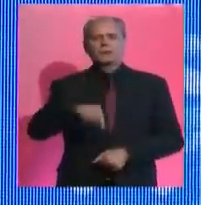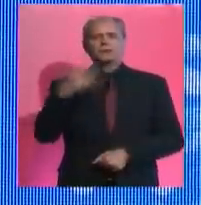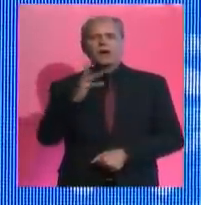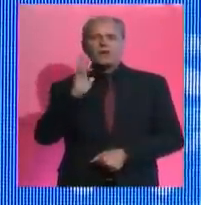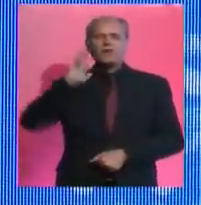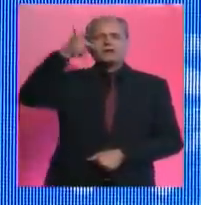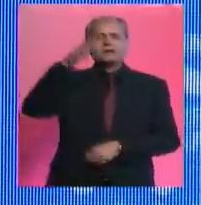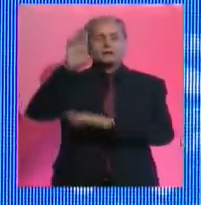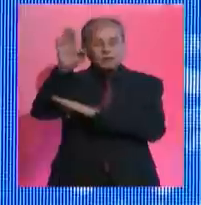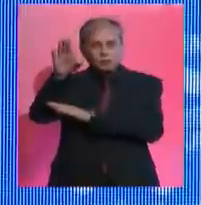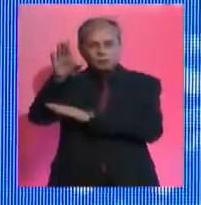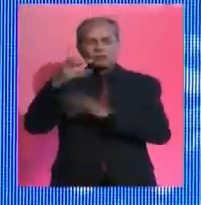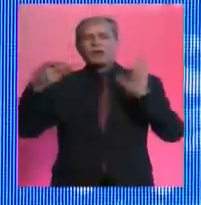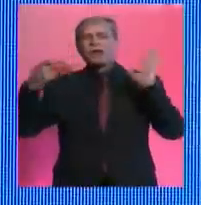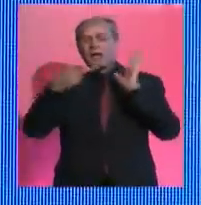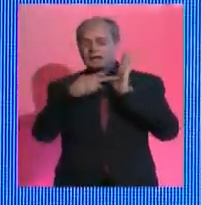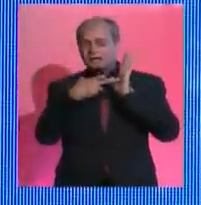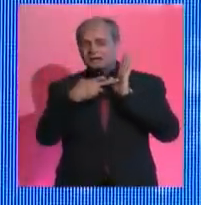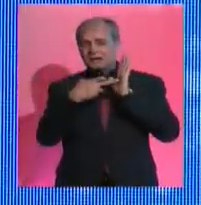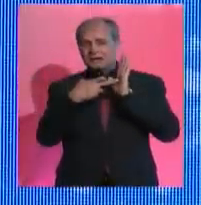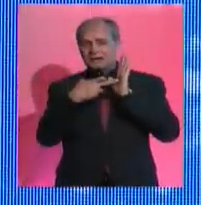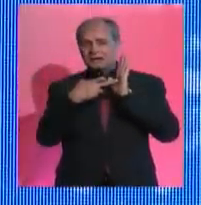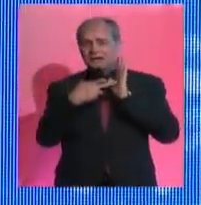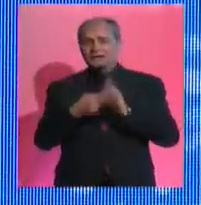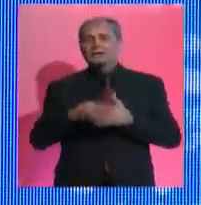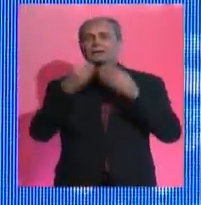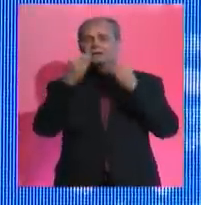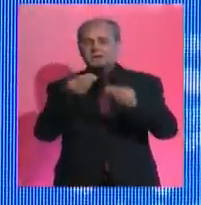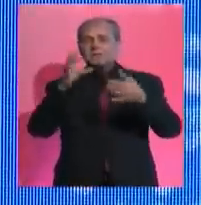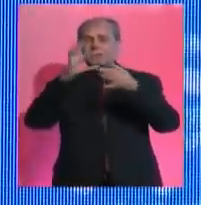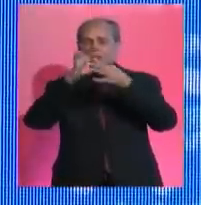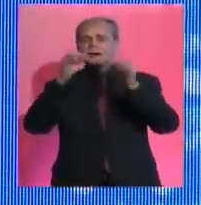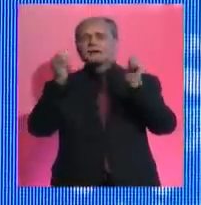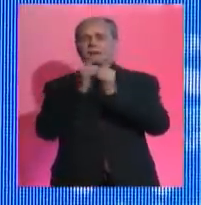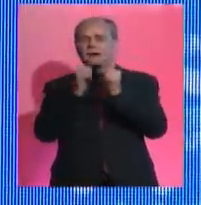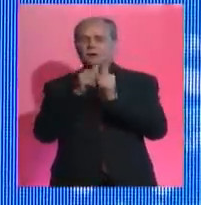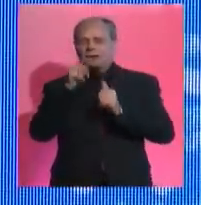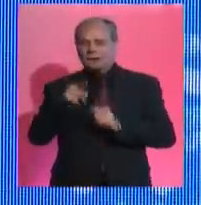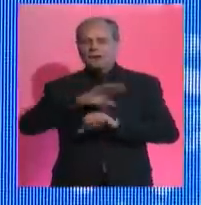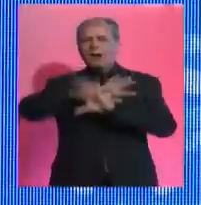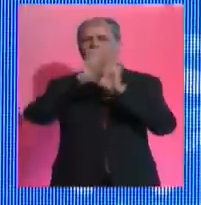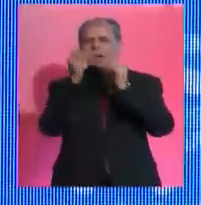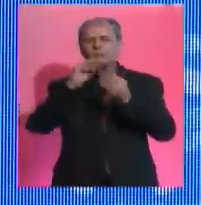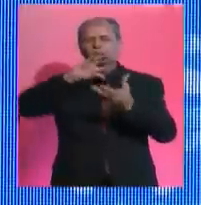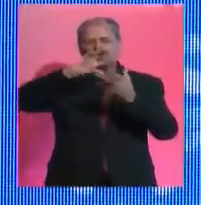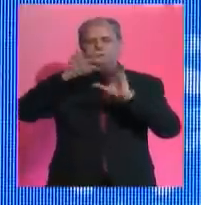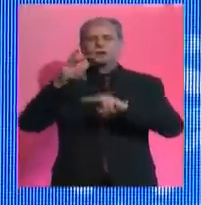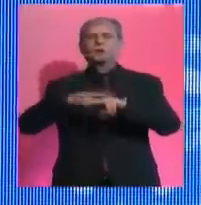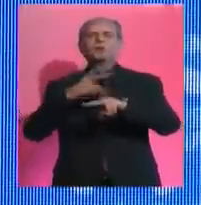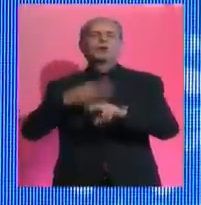daha fazla demokrasi hedefiyle sağladığımız birlik ve beraberliğimiz tüm dünyaya örnek